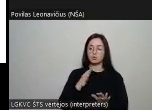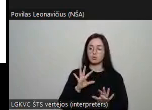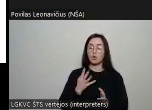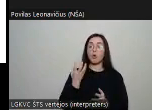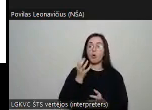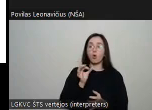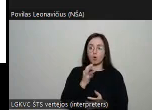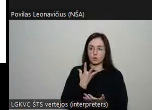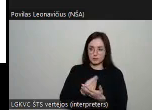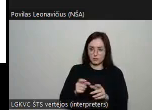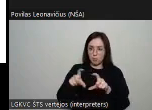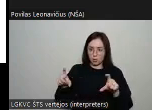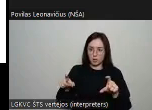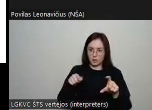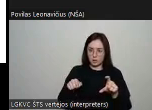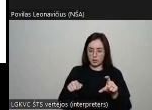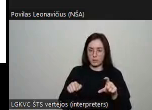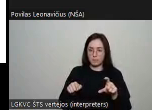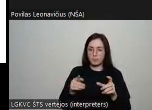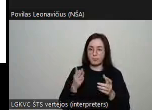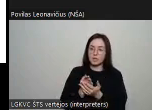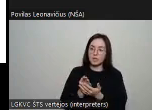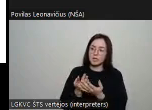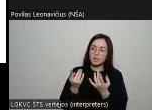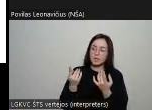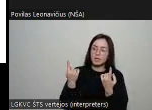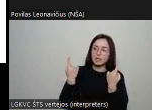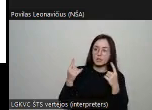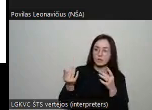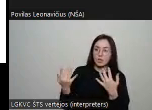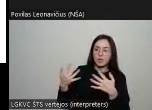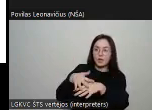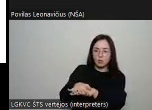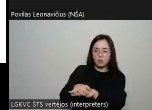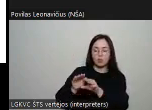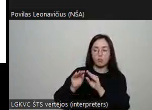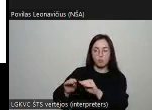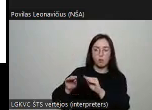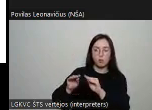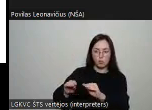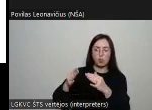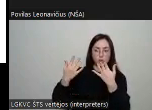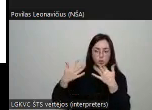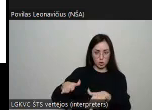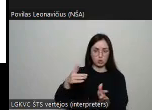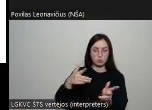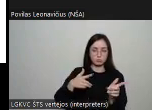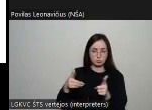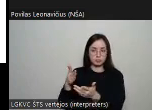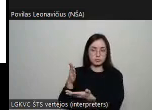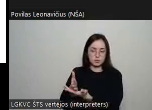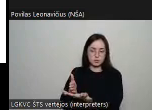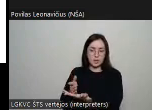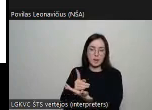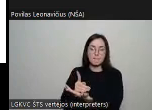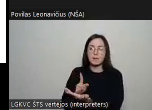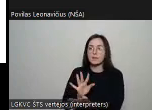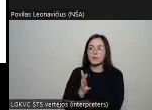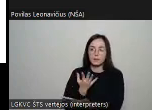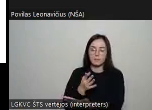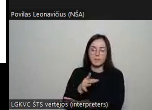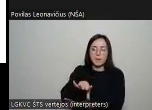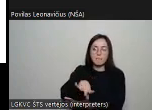tiesiog daug to netradicinių integracinių, integruotų pamokų vedamės, bet, suprantat, pasirenki visą